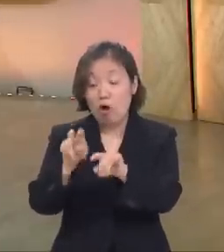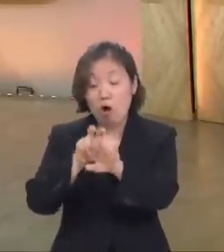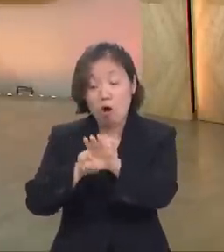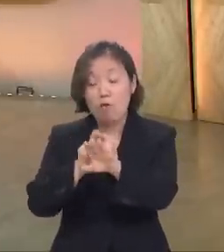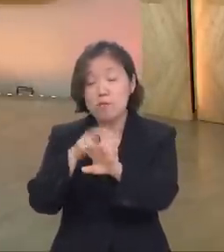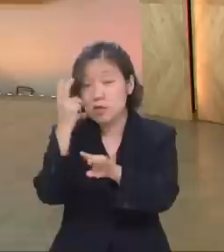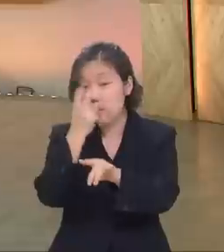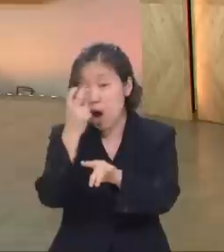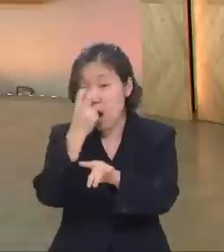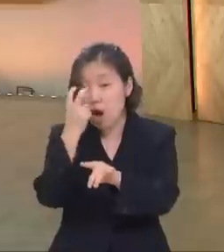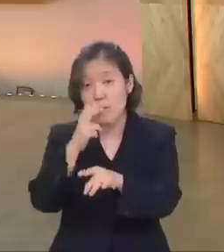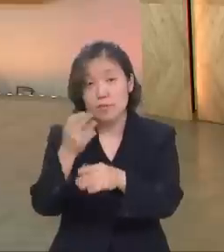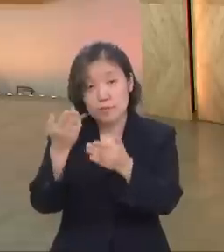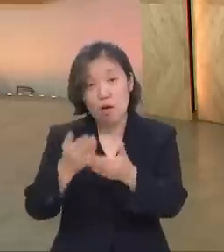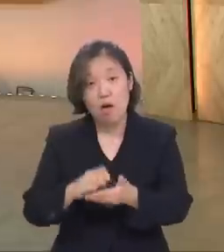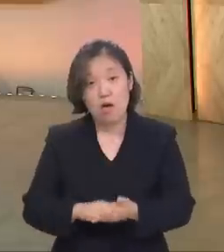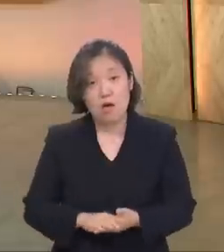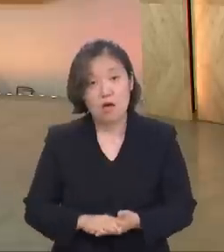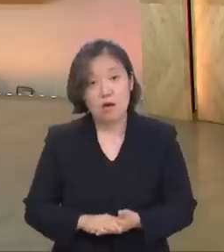의사의 말이